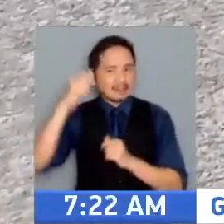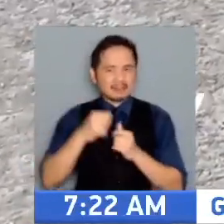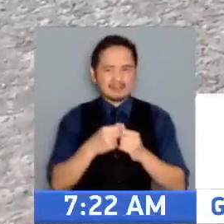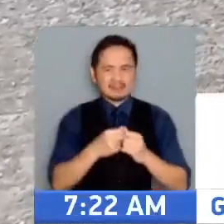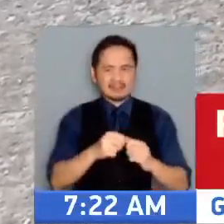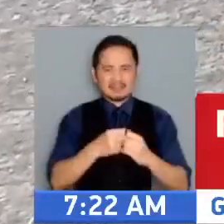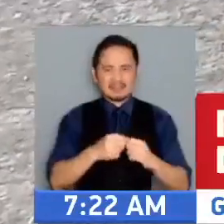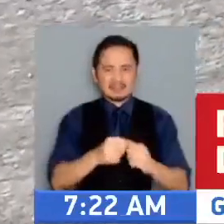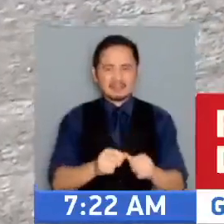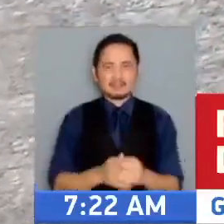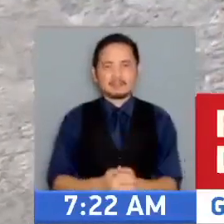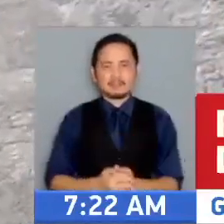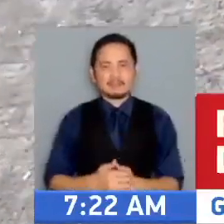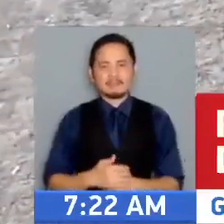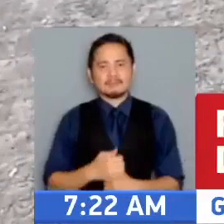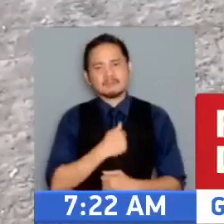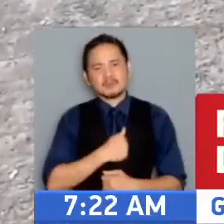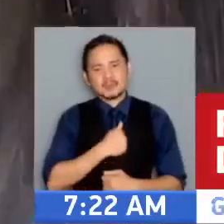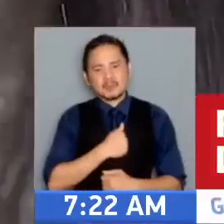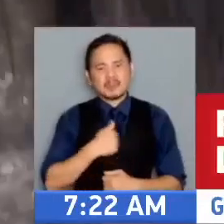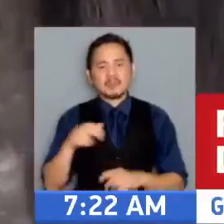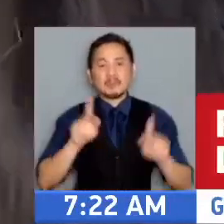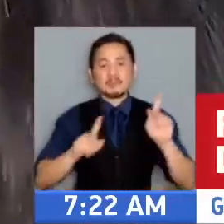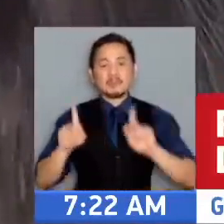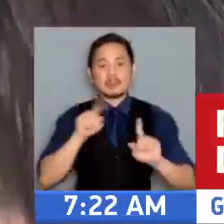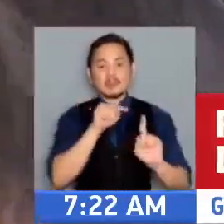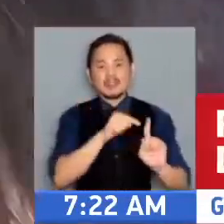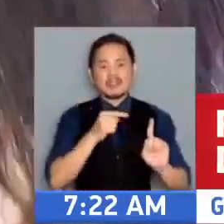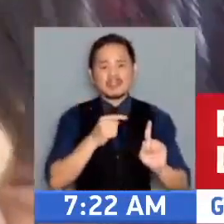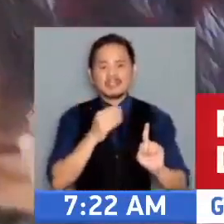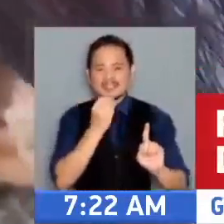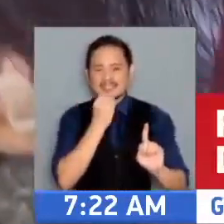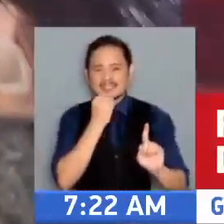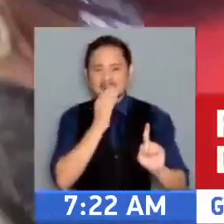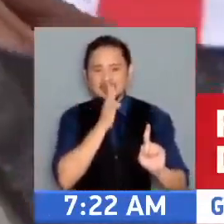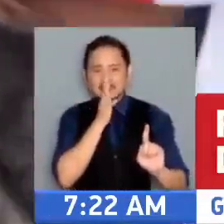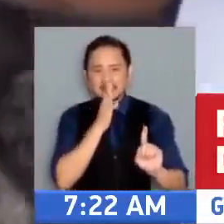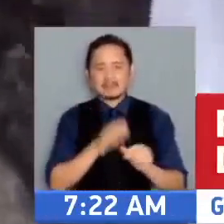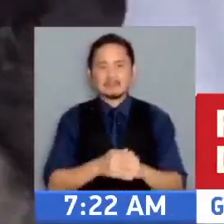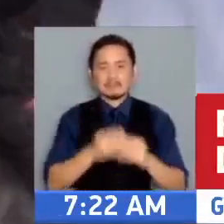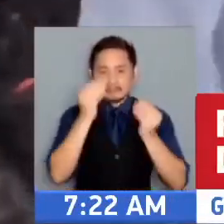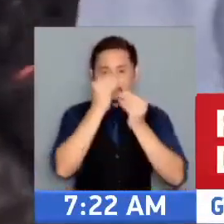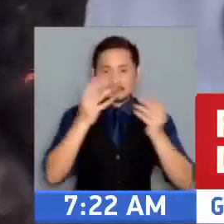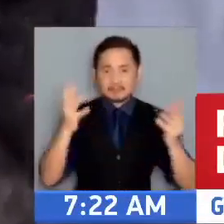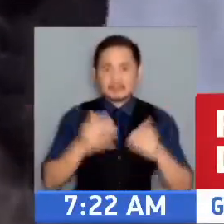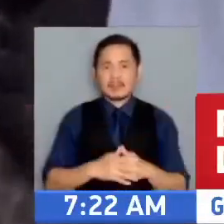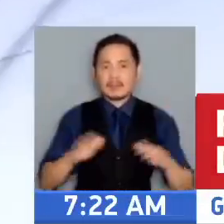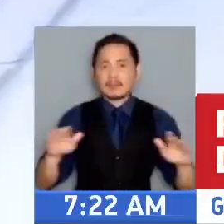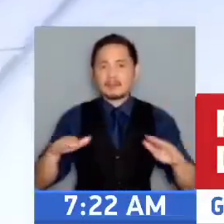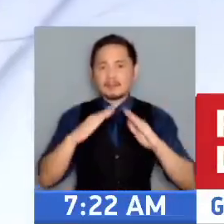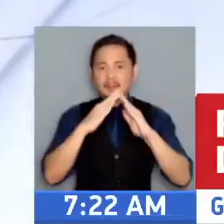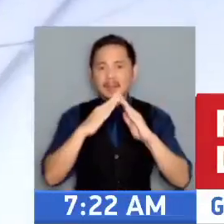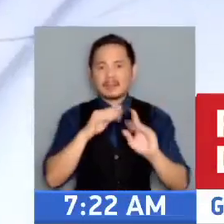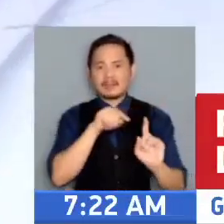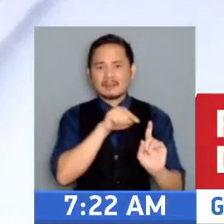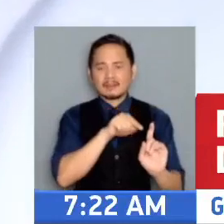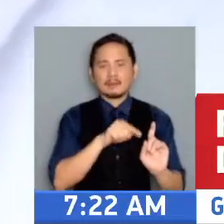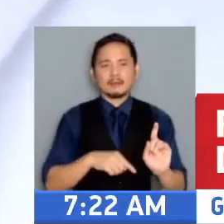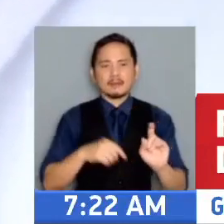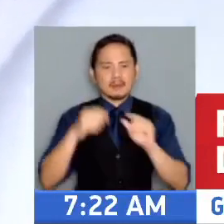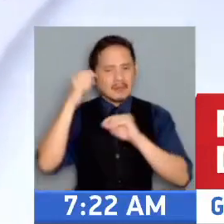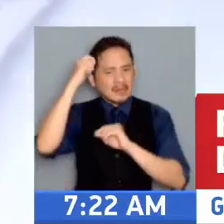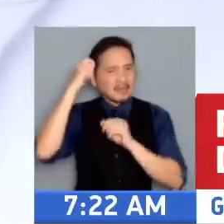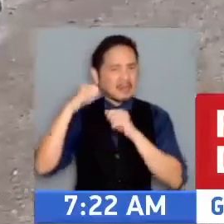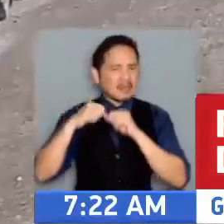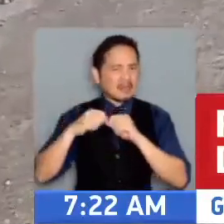nag-aalmusal, pinamugaran na ng kuto ang ulo ng ilang kabataan sa Ligao City, Albay. Pinagtsitsagaan itong alisin gamit ng suyod